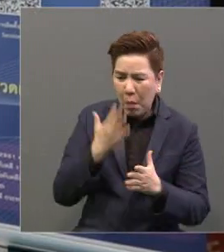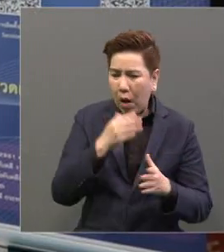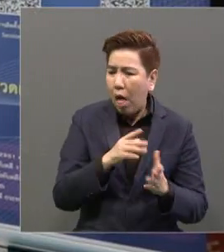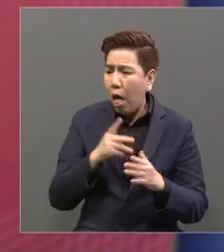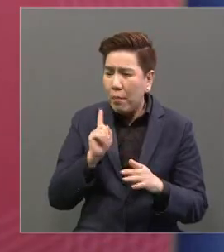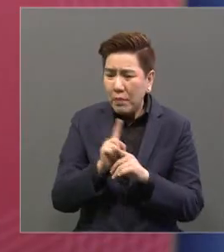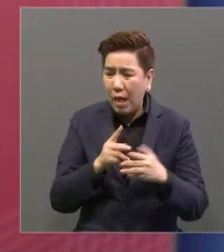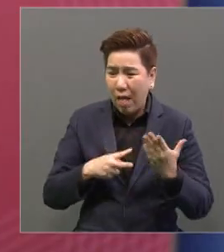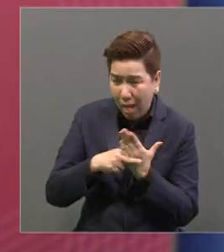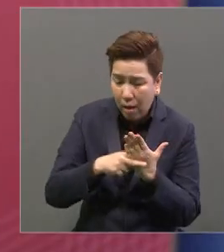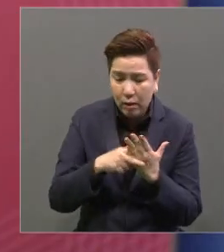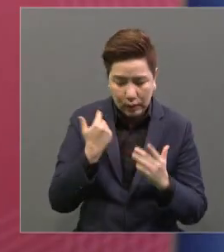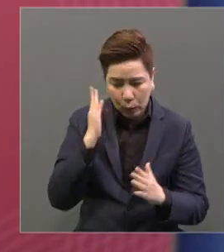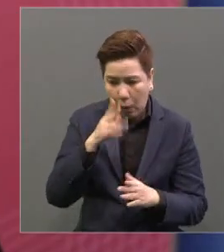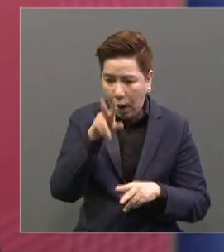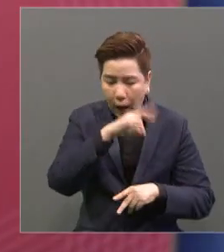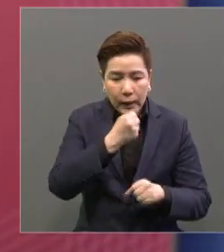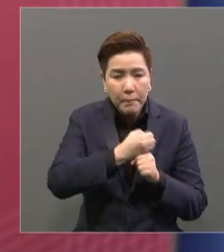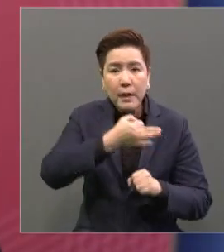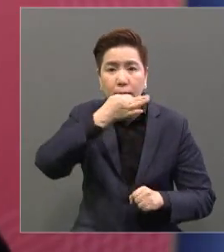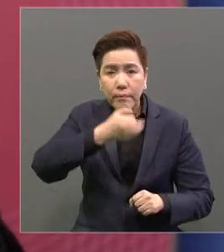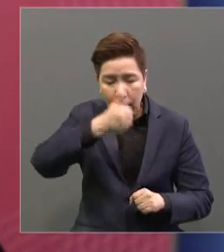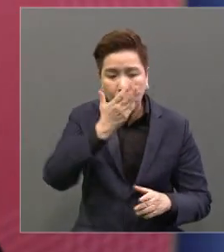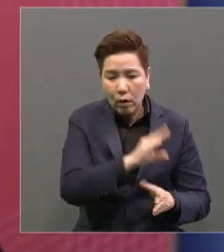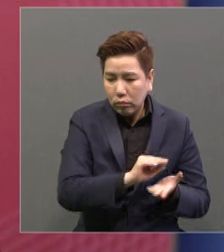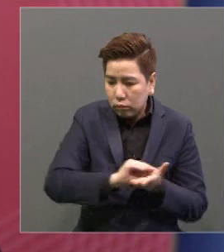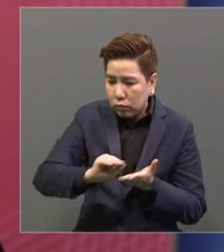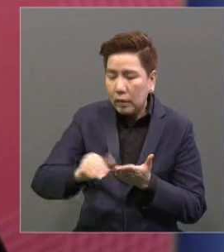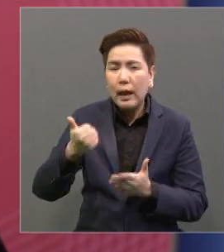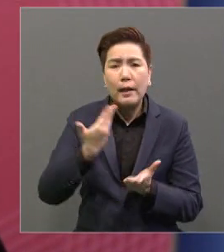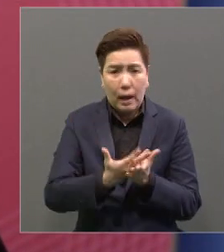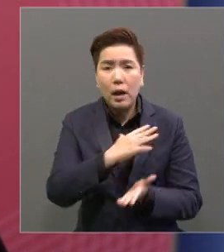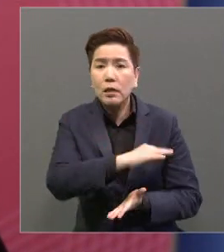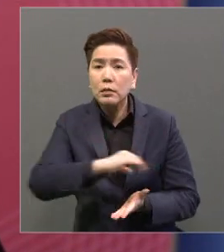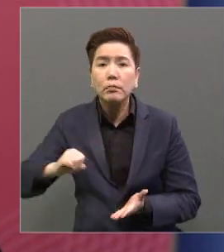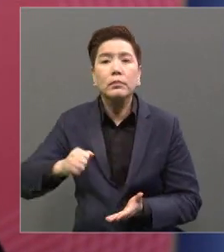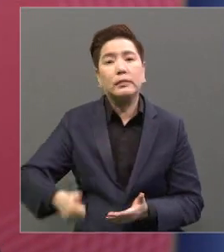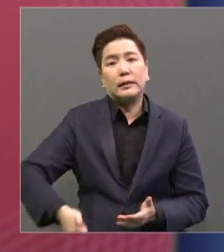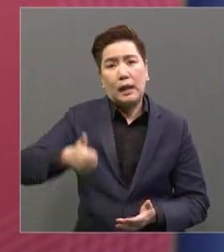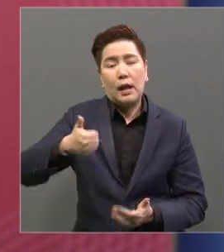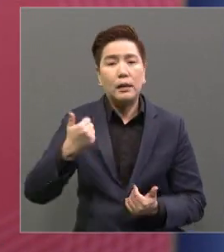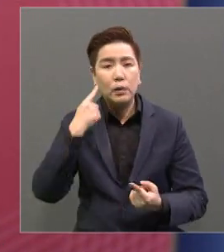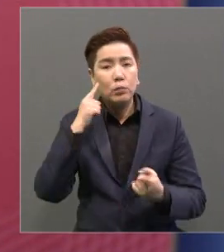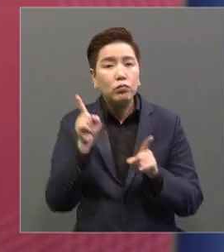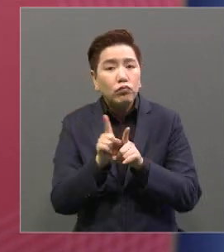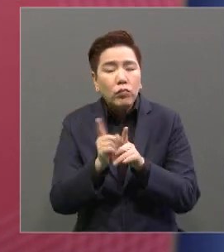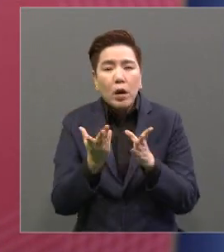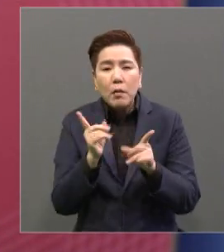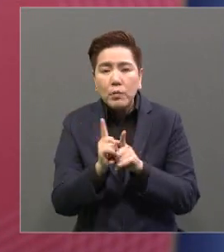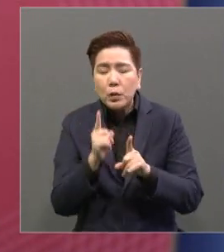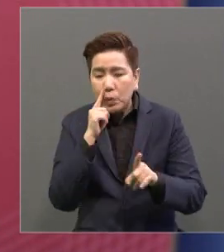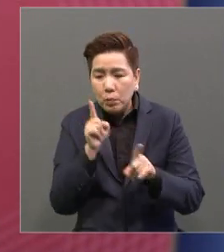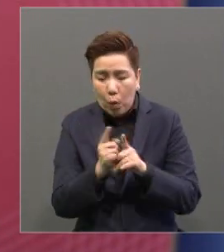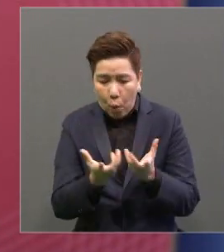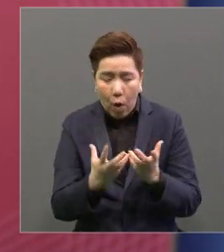ได้ทำมาหากินได้ก็มีเงินที่จะไปชำระหนี้ถ้าอย่างเงี้ยมันก็จะวินวินเจ้าหนี้ก็ได้เงินคืนมาใช่ไหมลูกหนี้ก็จะ